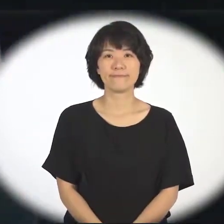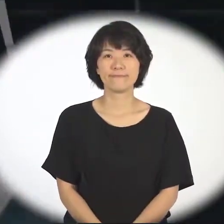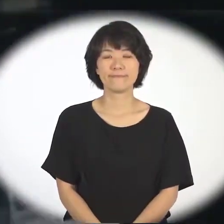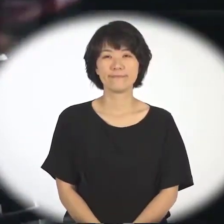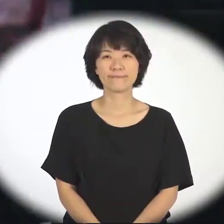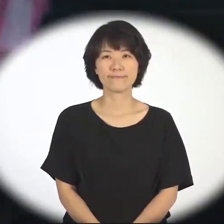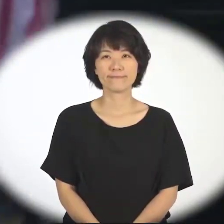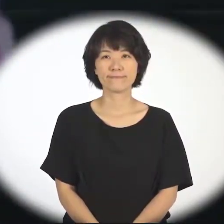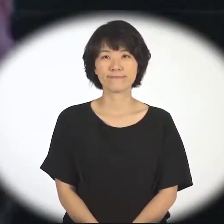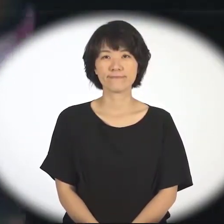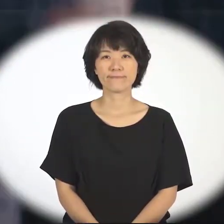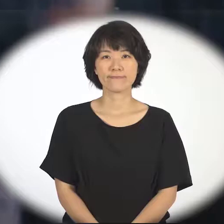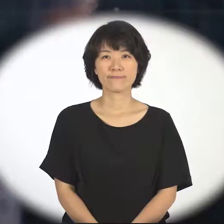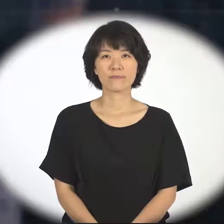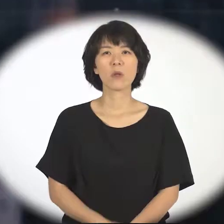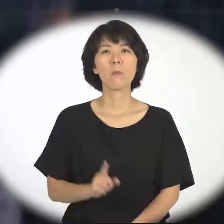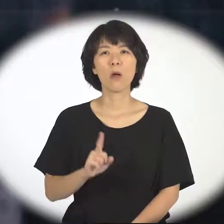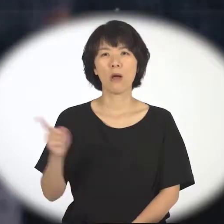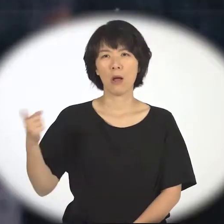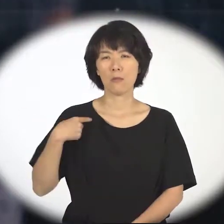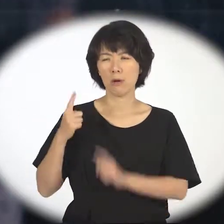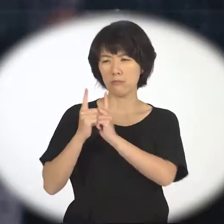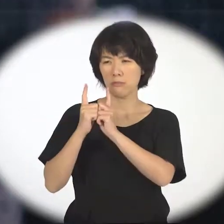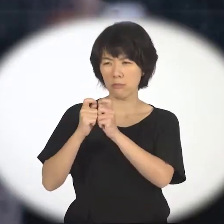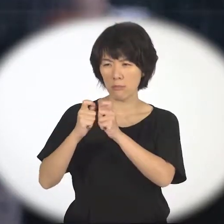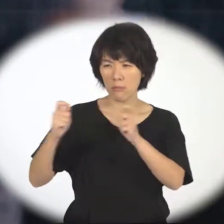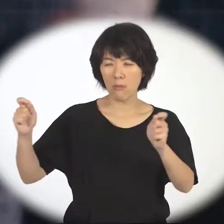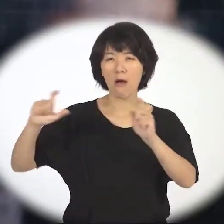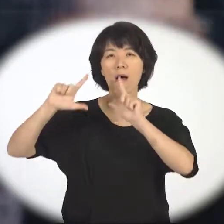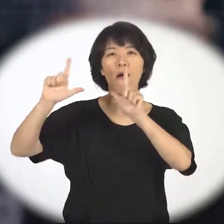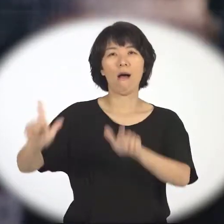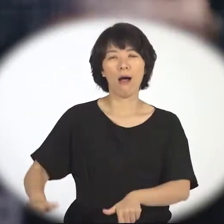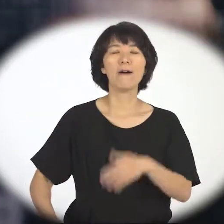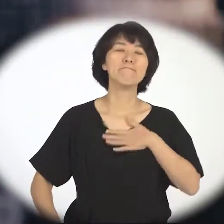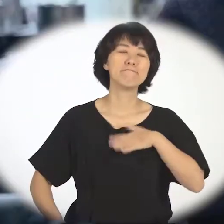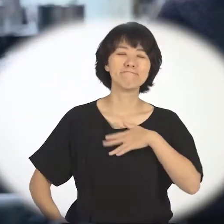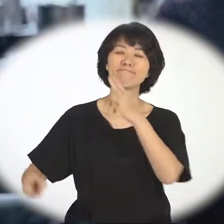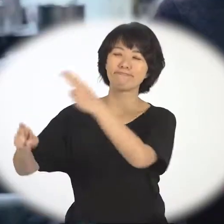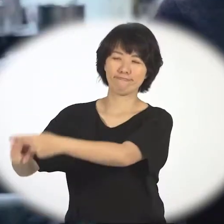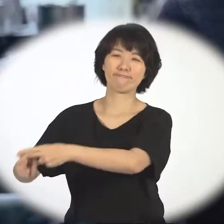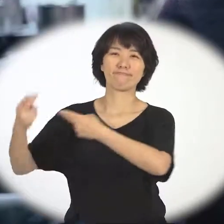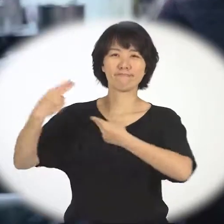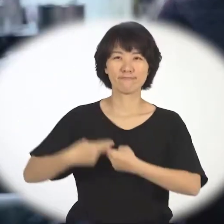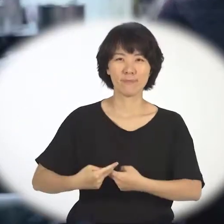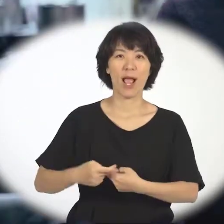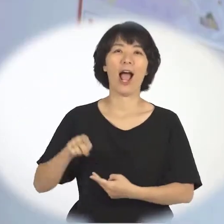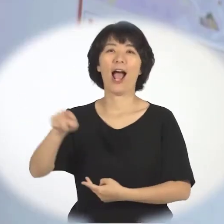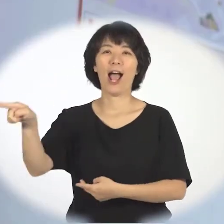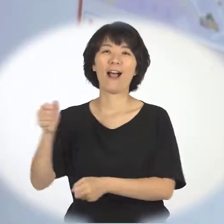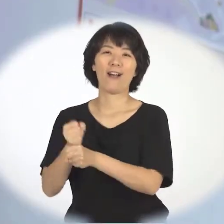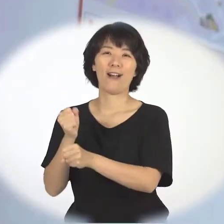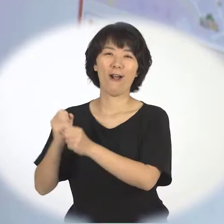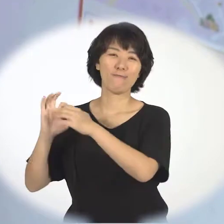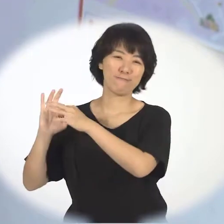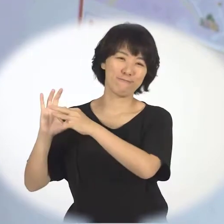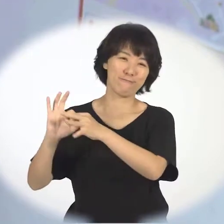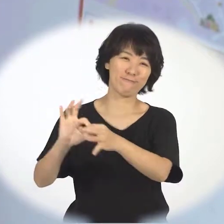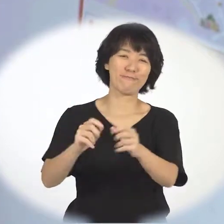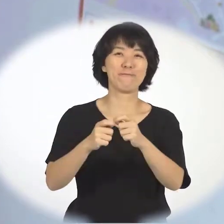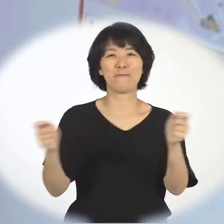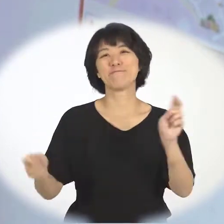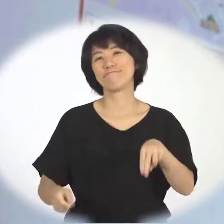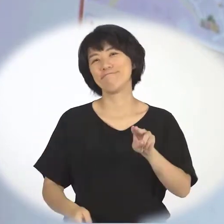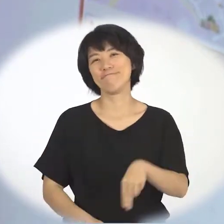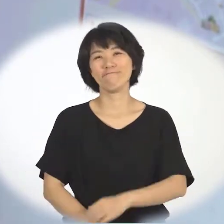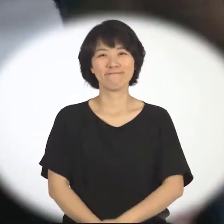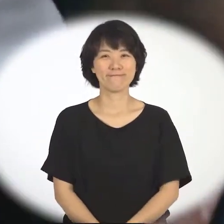药。”那因为我们这个长期有一个默契之后，所以有一个信任感，他们才可以这样子一直